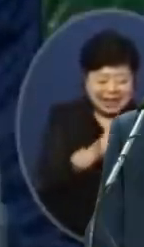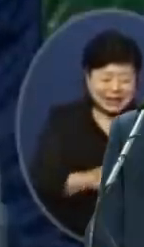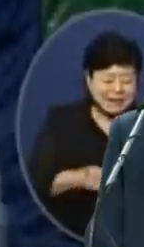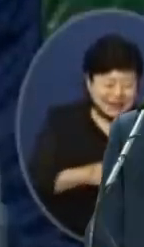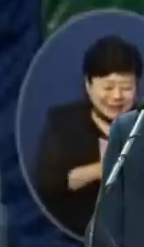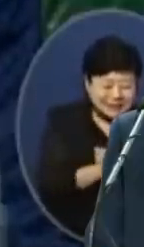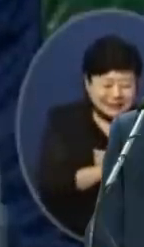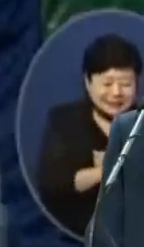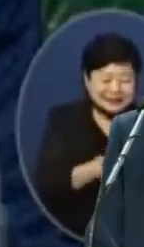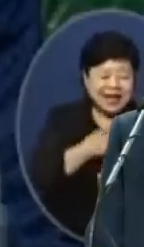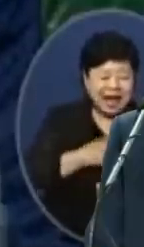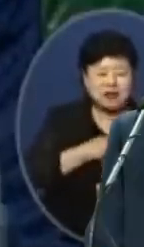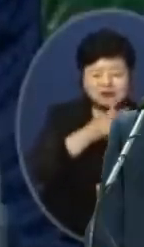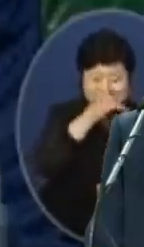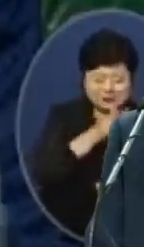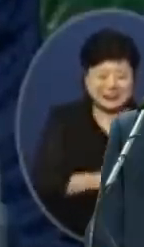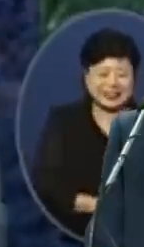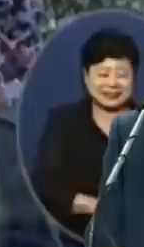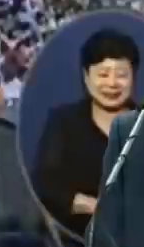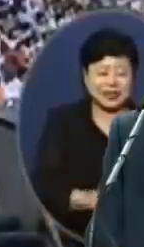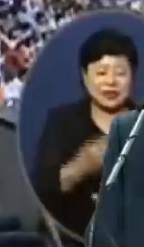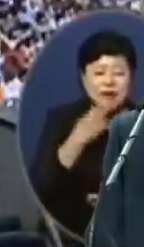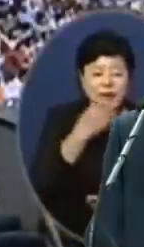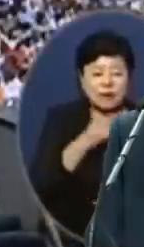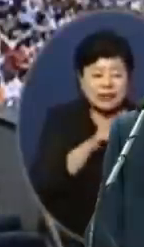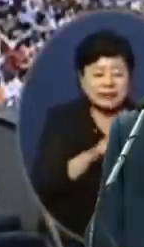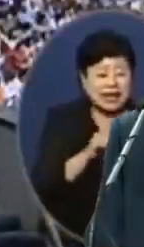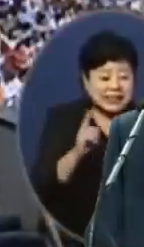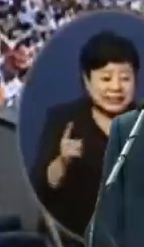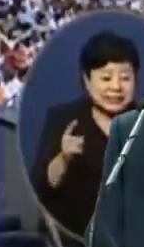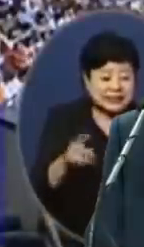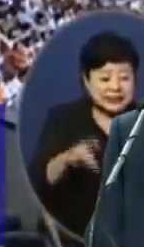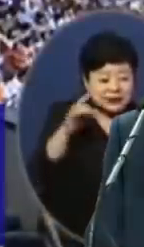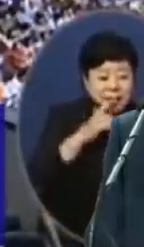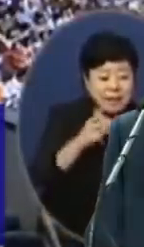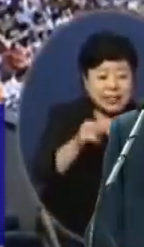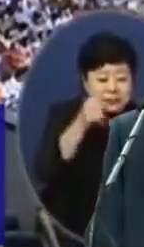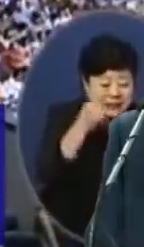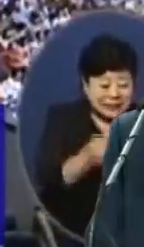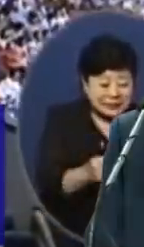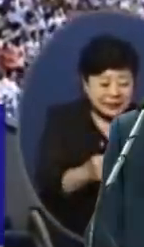뜻을 분명히 알 수 있는 것입니다. 요한복음 1장 1절에 태초에